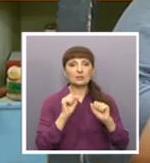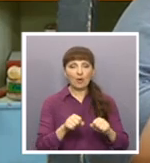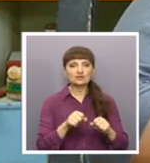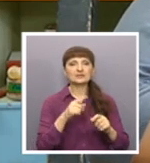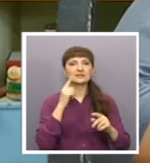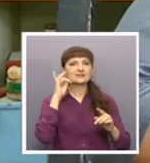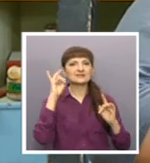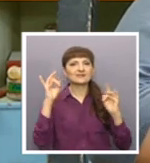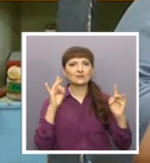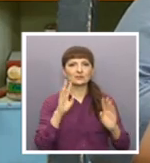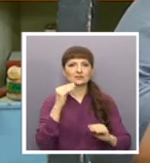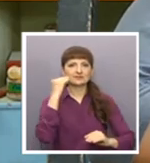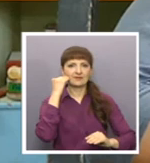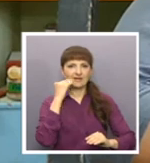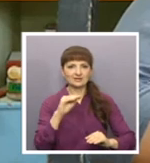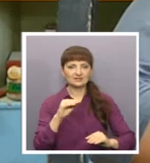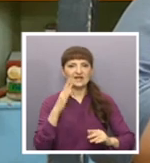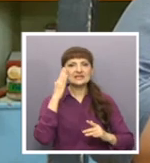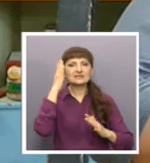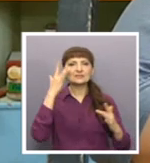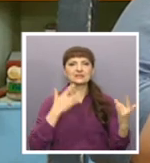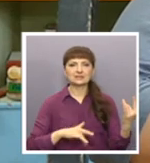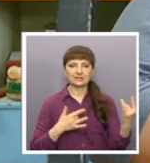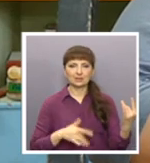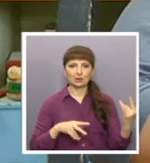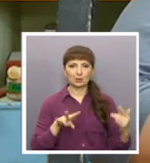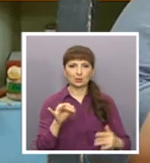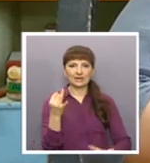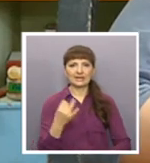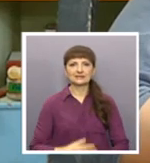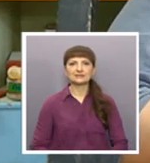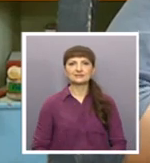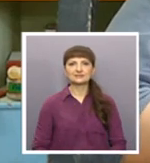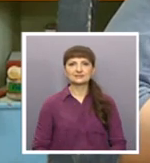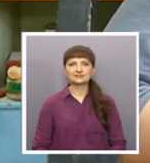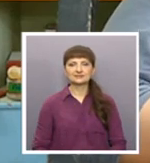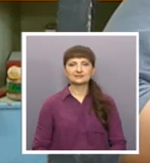мере передать содержание и смысловое значение произведений.